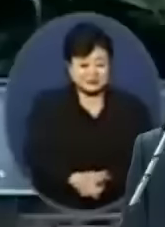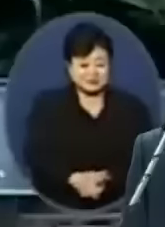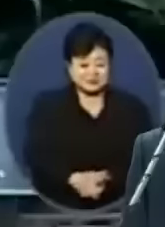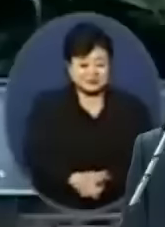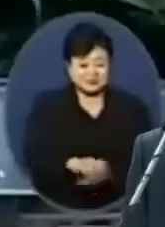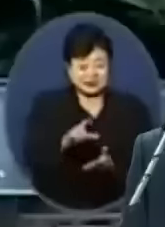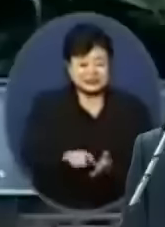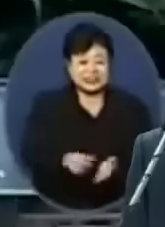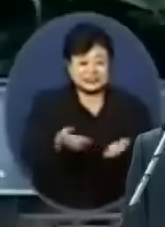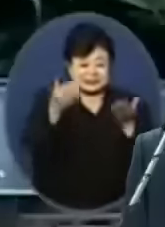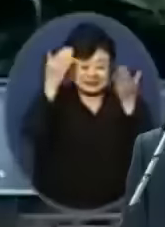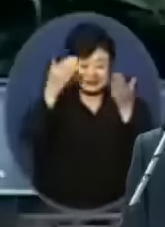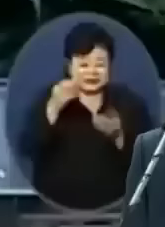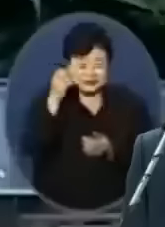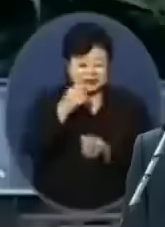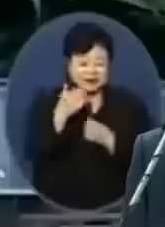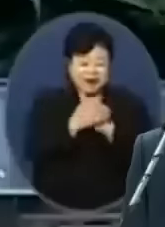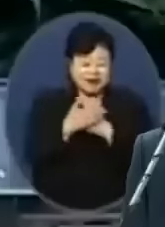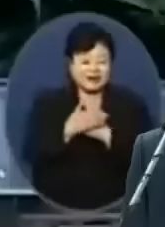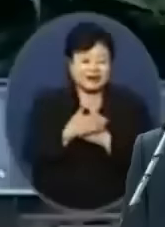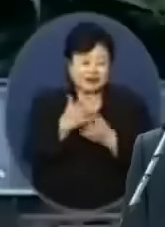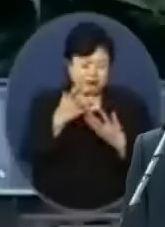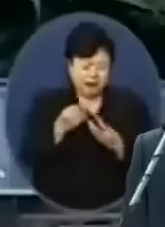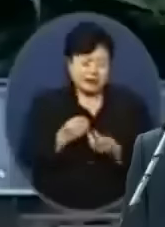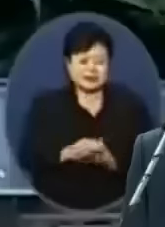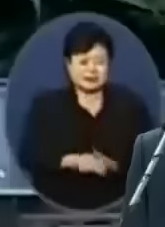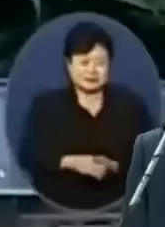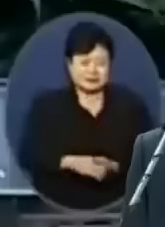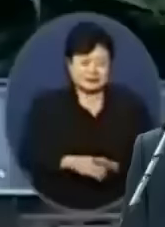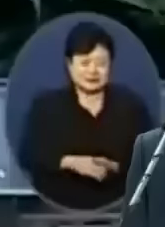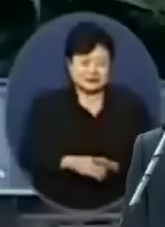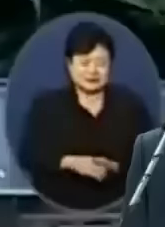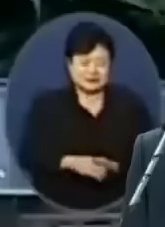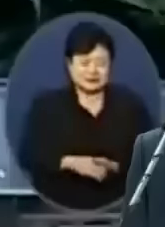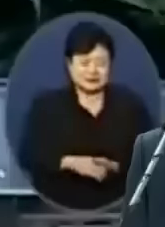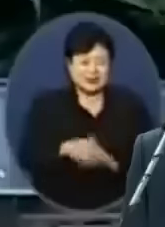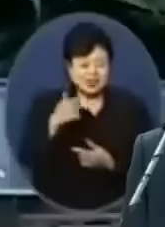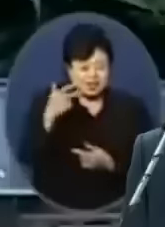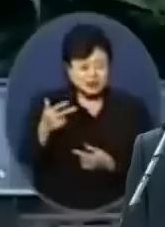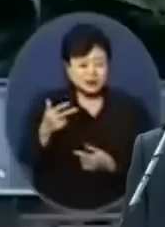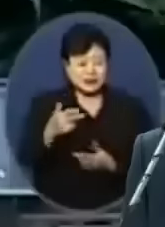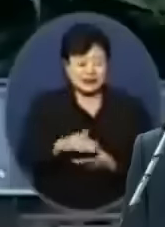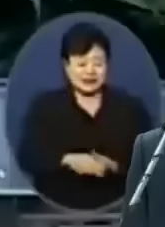날이 지날수록 성령의 은혜가 점점 많아지더니 한 주일에